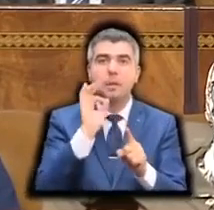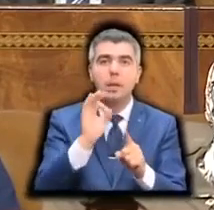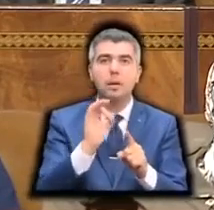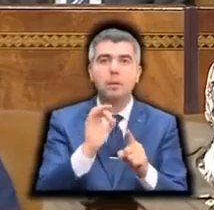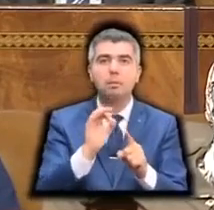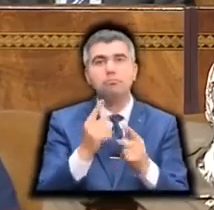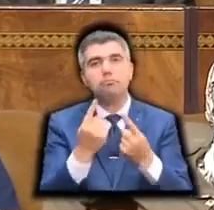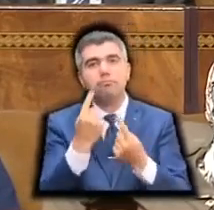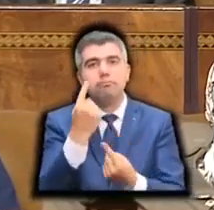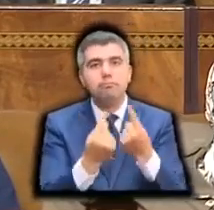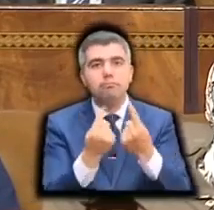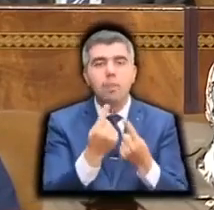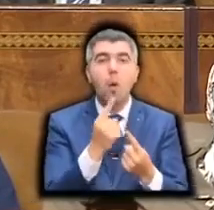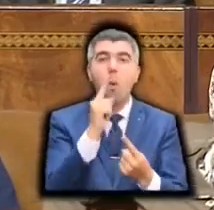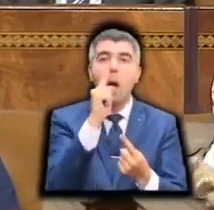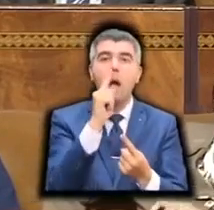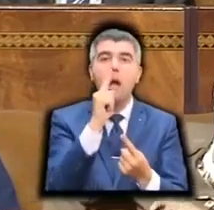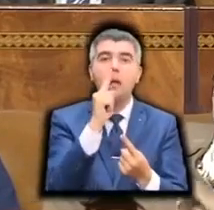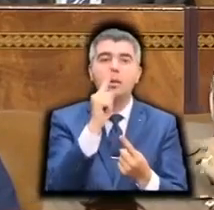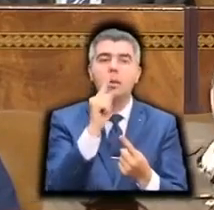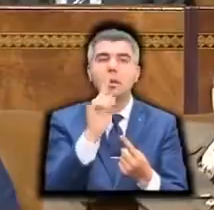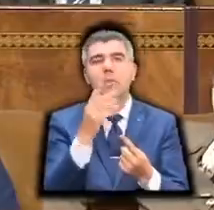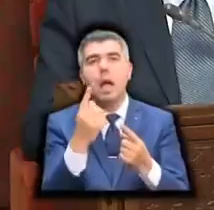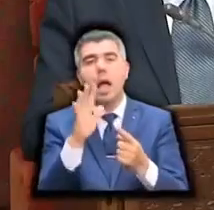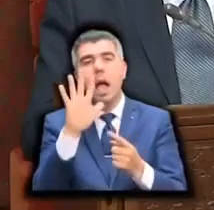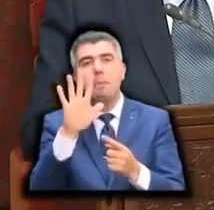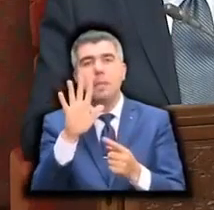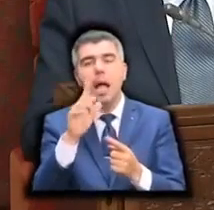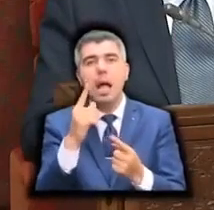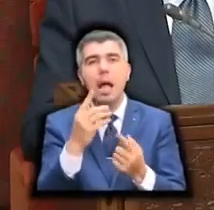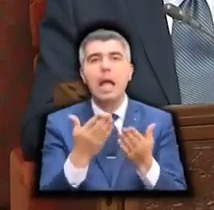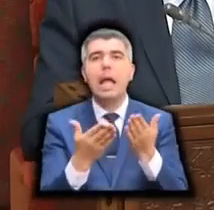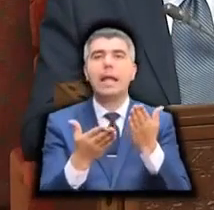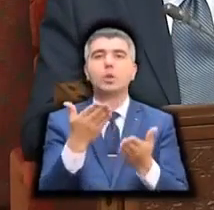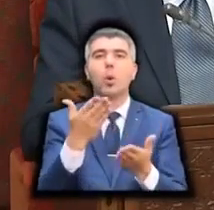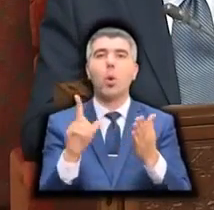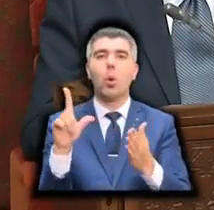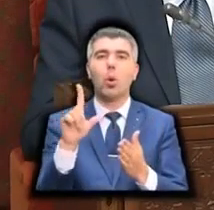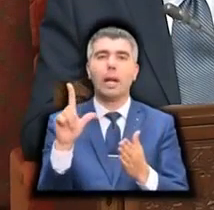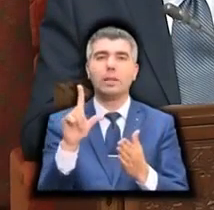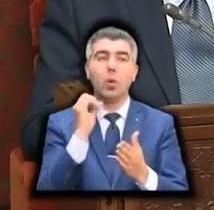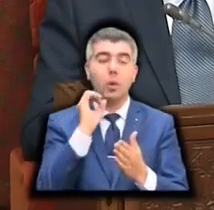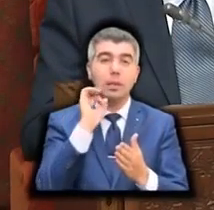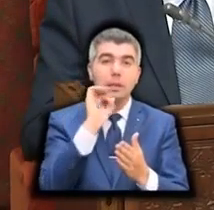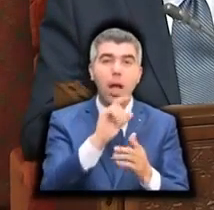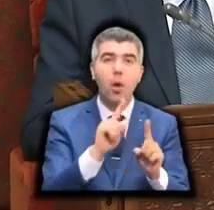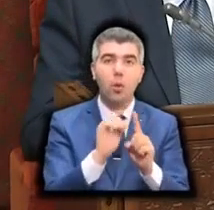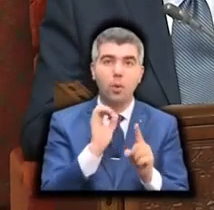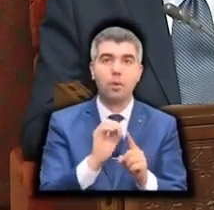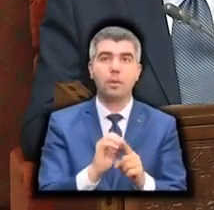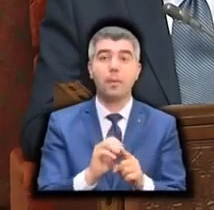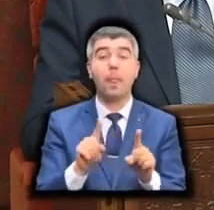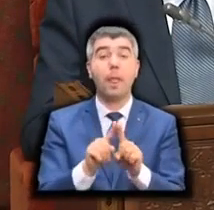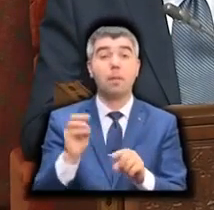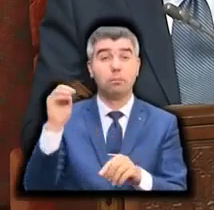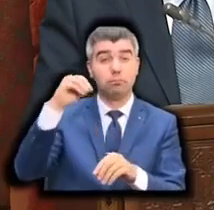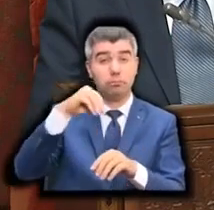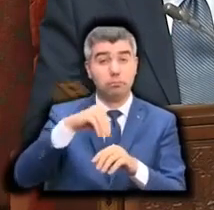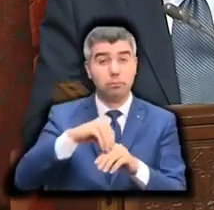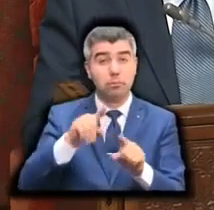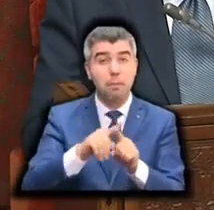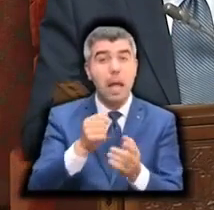يتعدى 1 إلى 5 لتر في الثانية. قلنا آمين، ما كاينش الماء. جاو المستثمرين ديال الدلاح، استمروا في